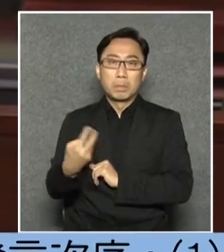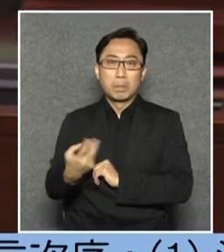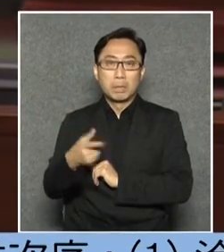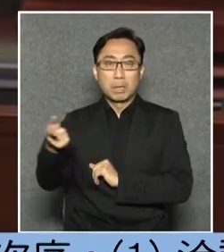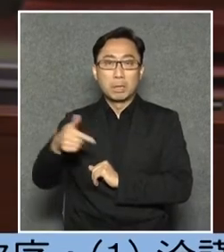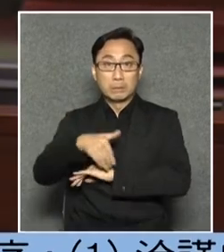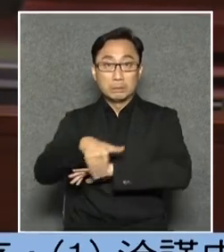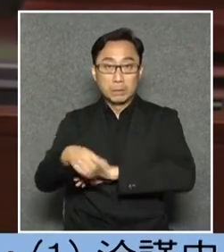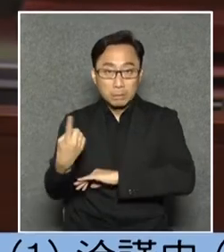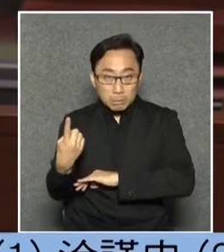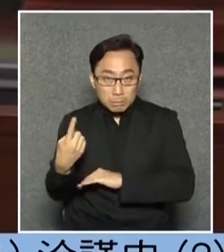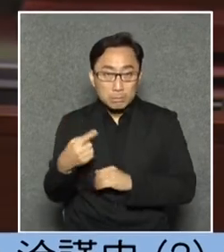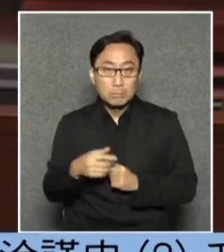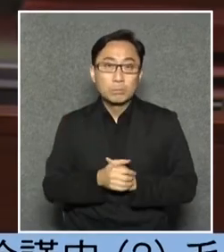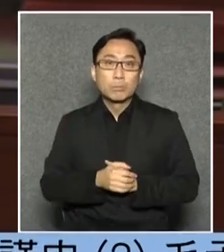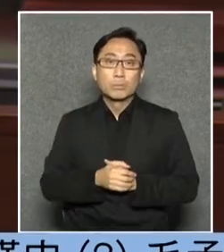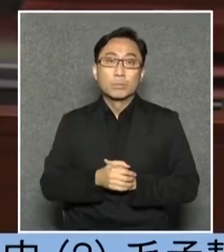賃